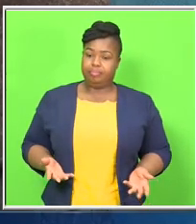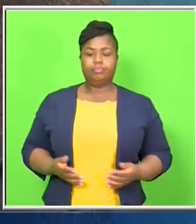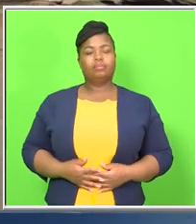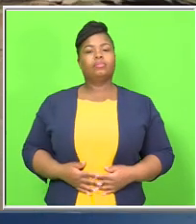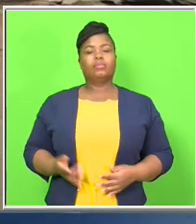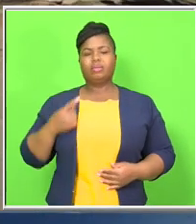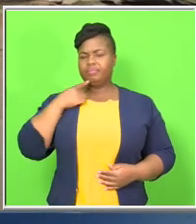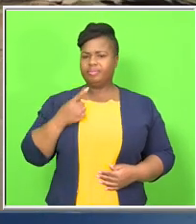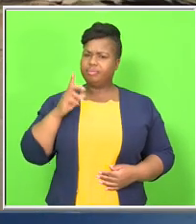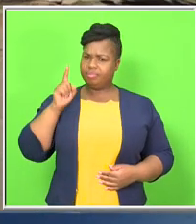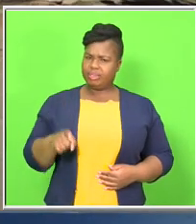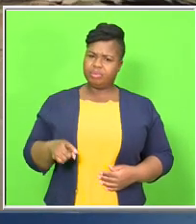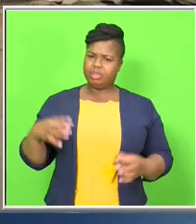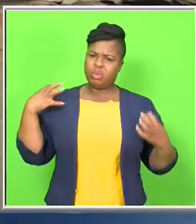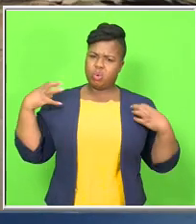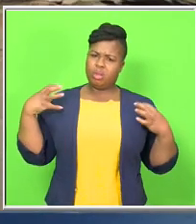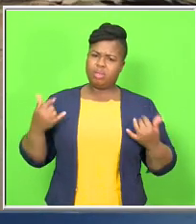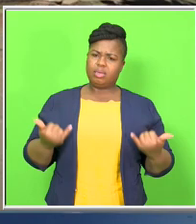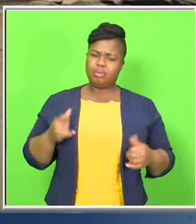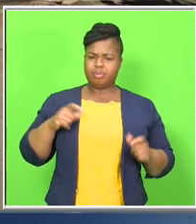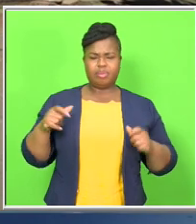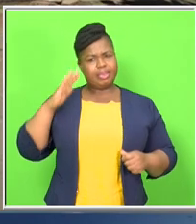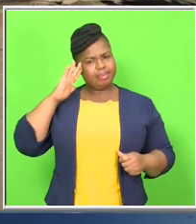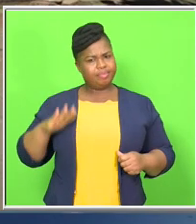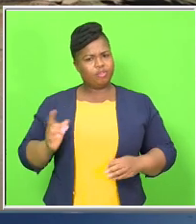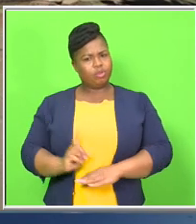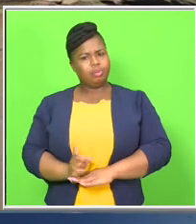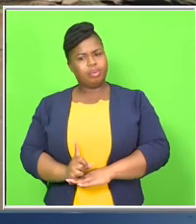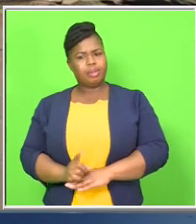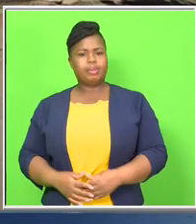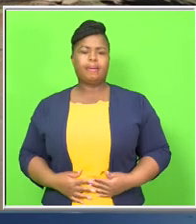Agekita chulu ila peo holo Aba ntubitu kupa kona fortemporal